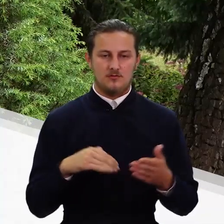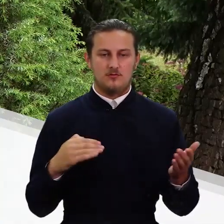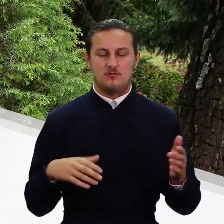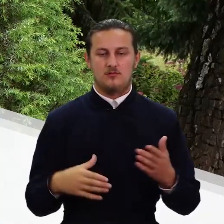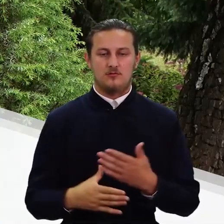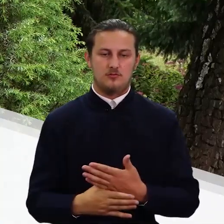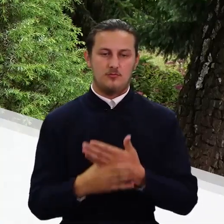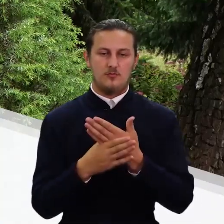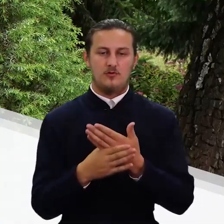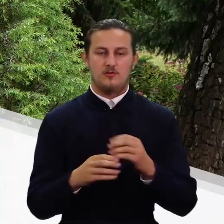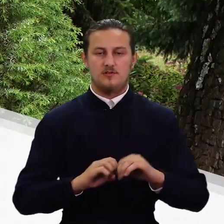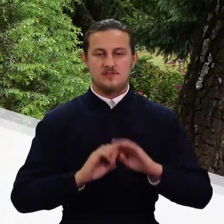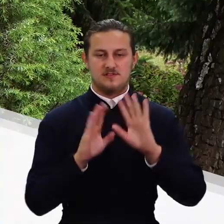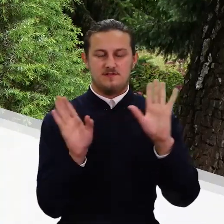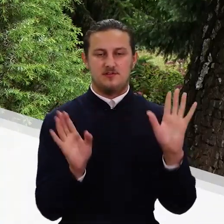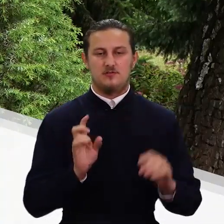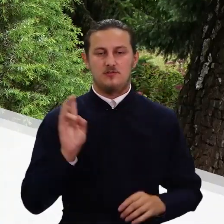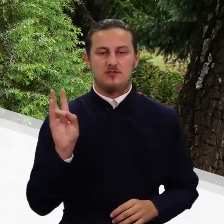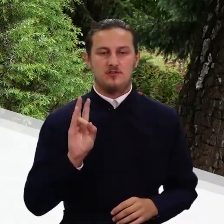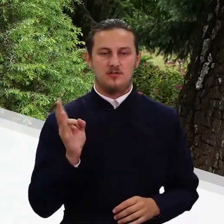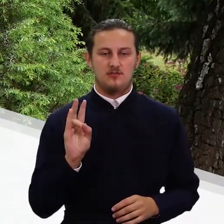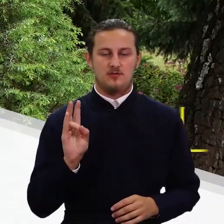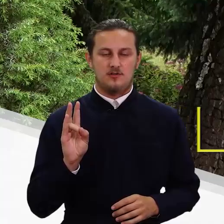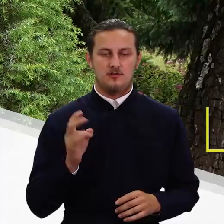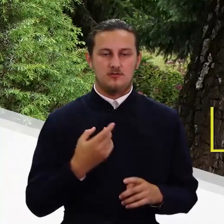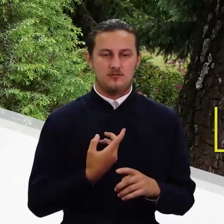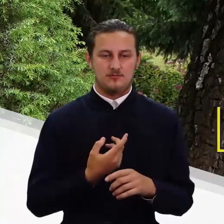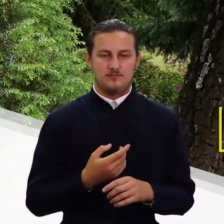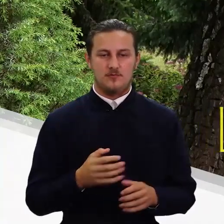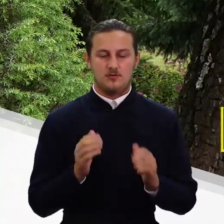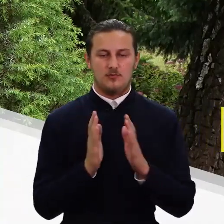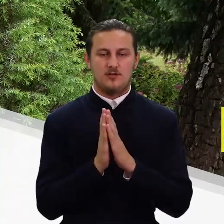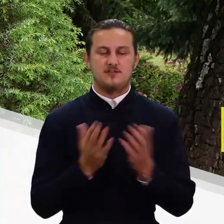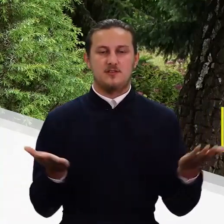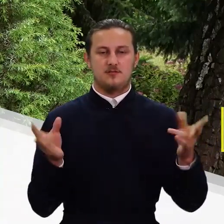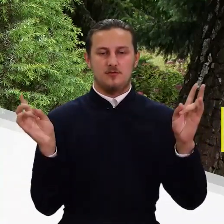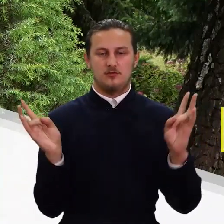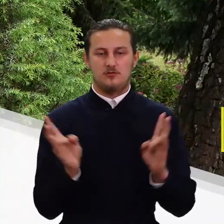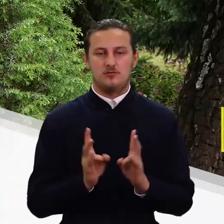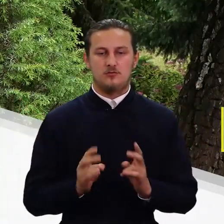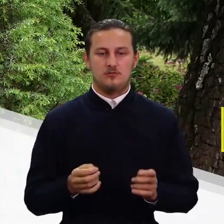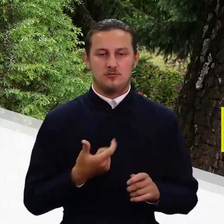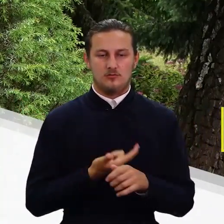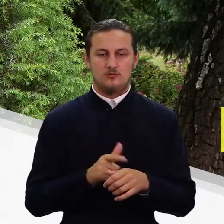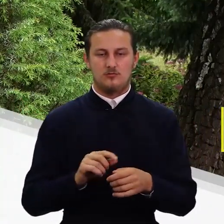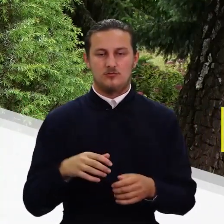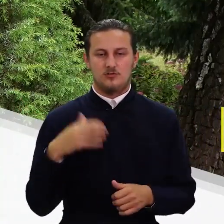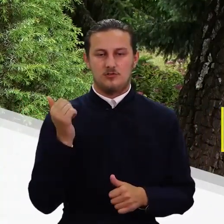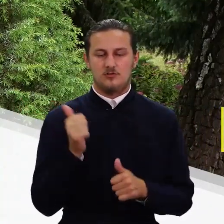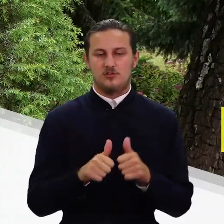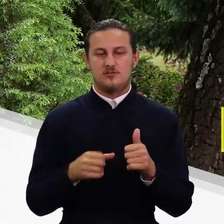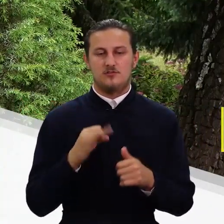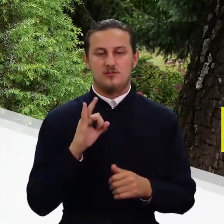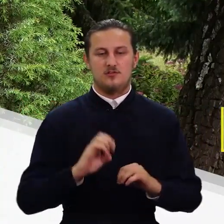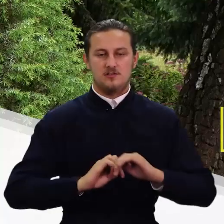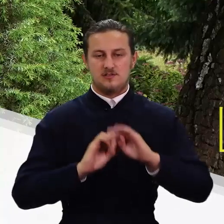допомогу преподобного Нікіфора. Тобто молитися нам потрібно до нього дуже часто, і він обов'язково